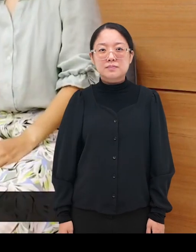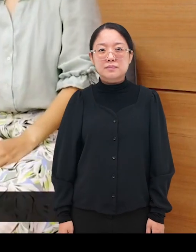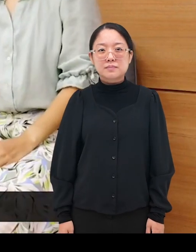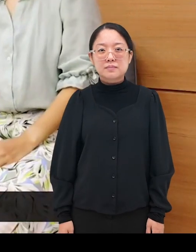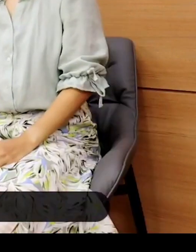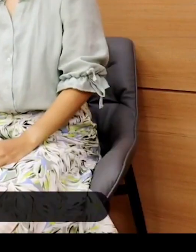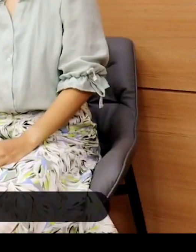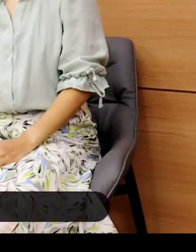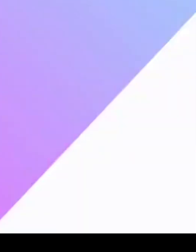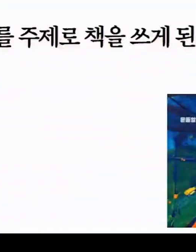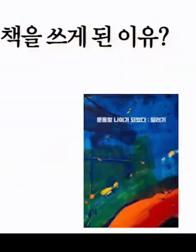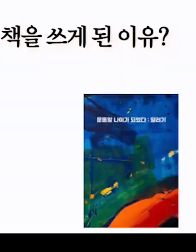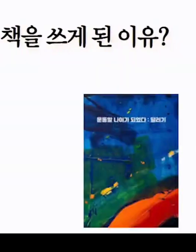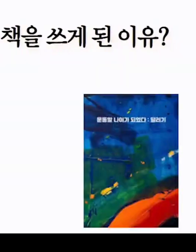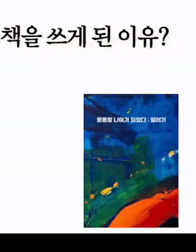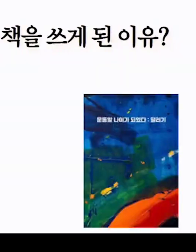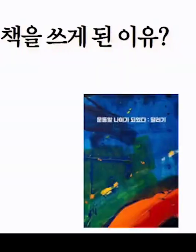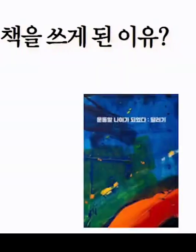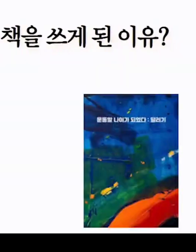거를 그때 알게 됐어요.